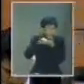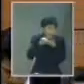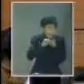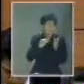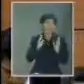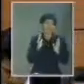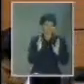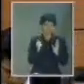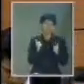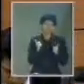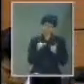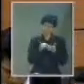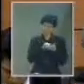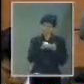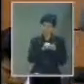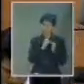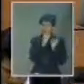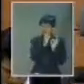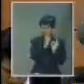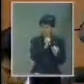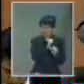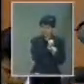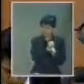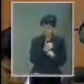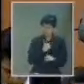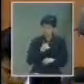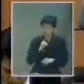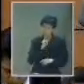ท่านผมบอกแล้วว่าผมไม่ได้จับผิด